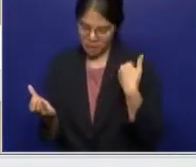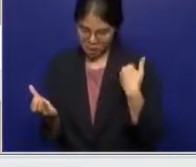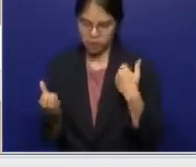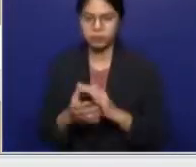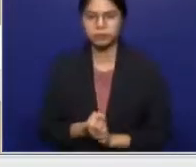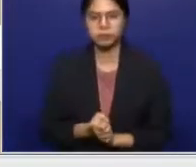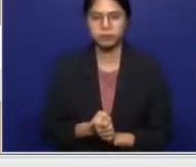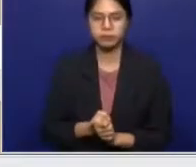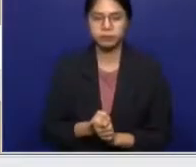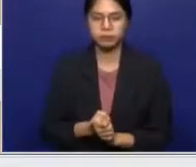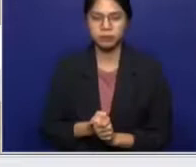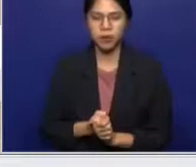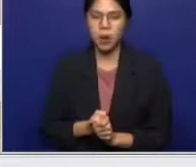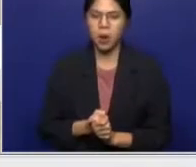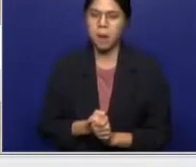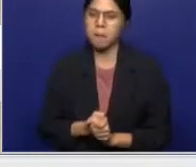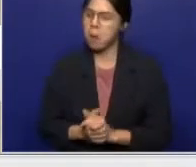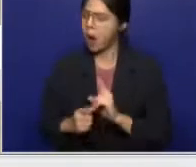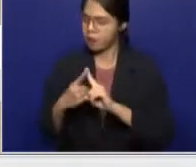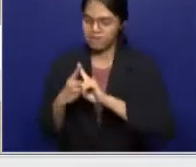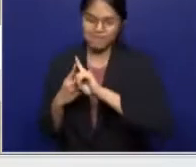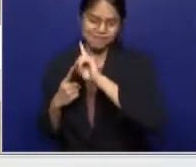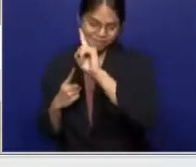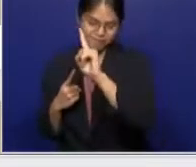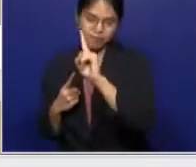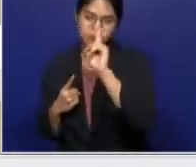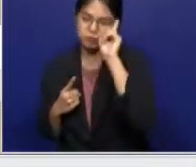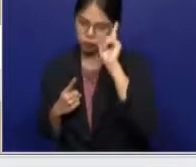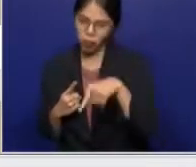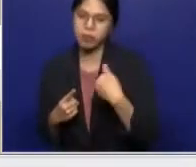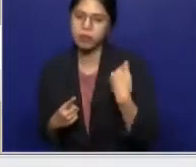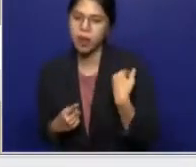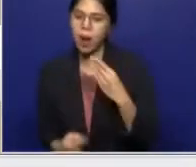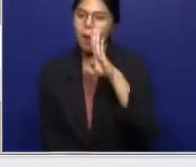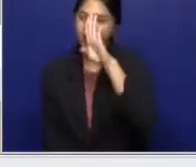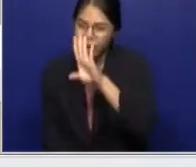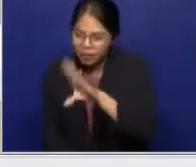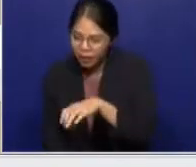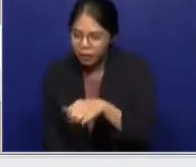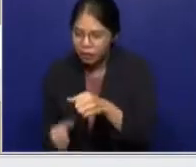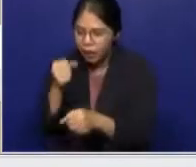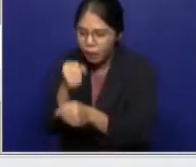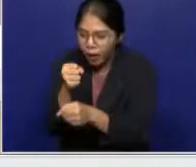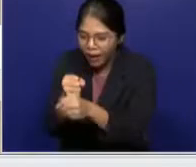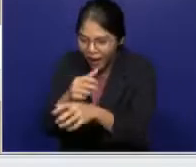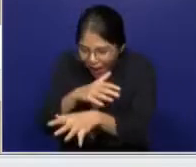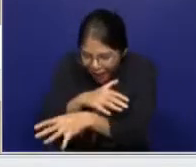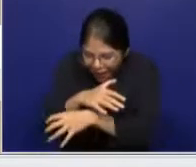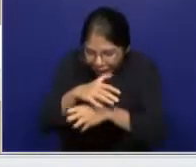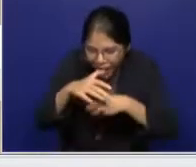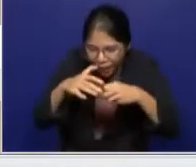ตนี่แม้เป็นคุณสมบัติอันดับหนึ่งเลยถ้าอยู่บริษัทแล้วลักเล็กขโมยน้อยนะครับทำงานแ